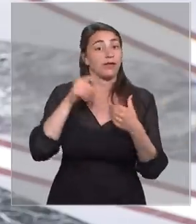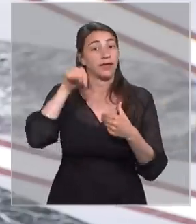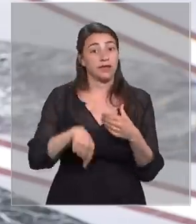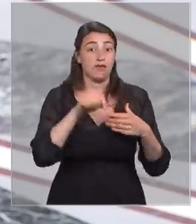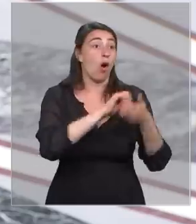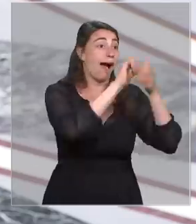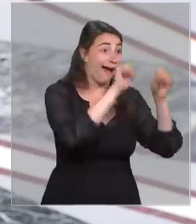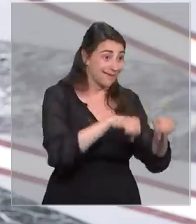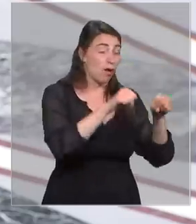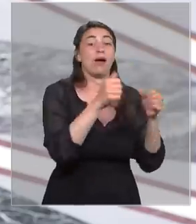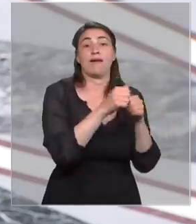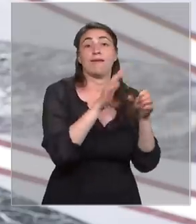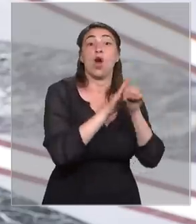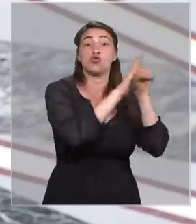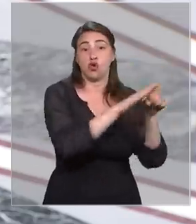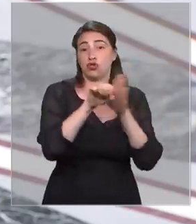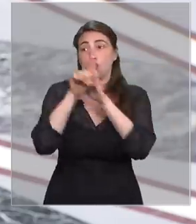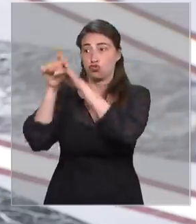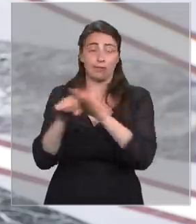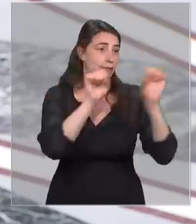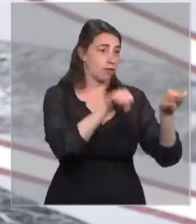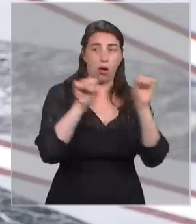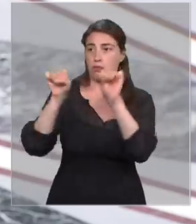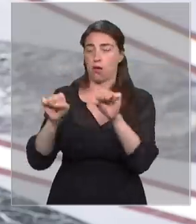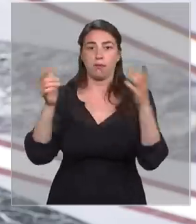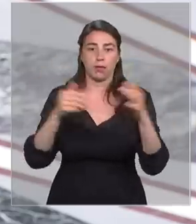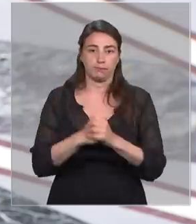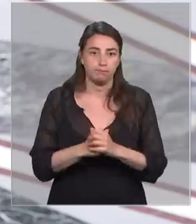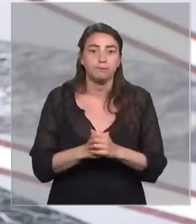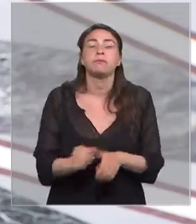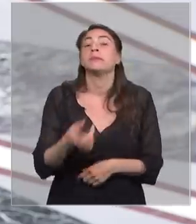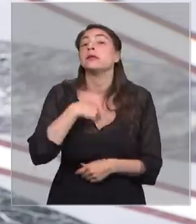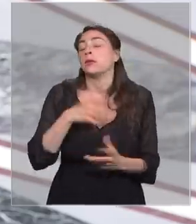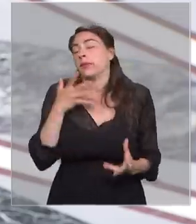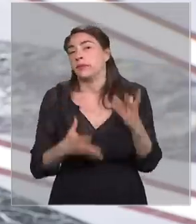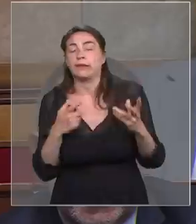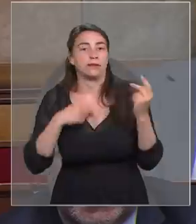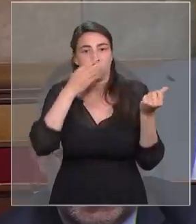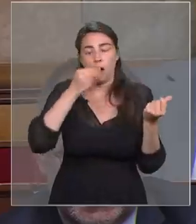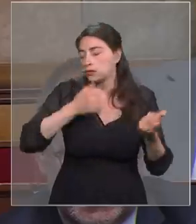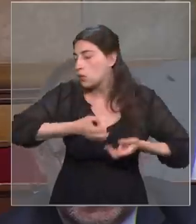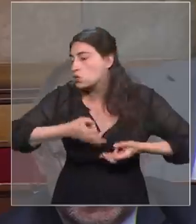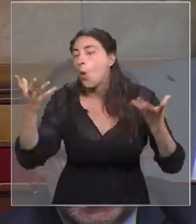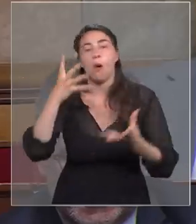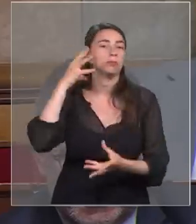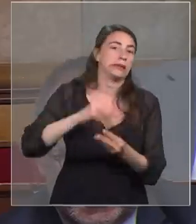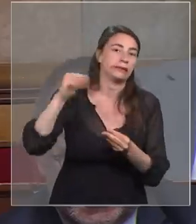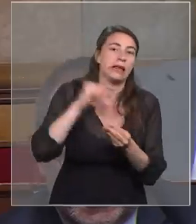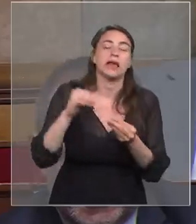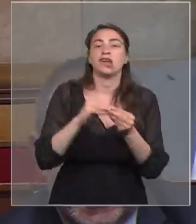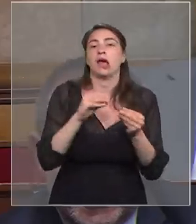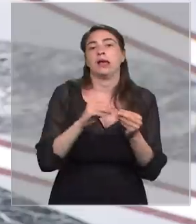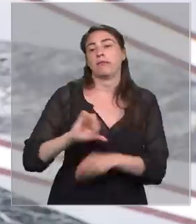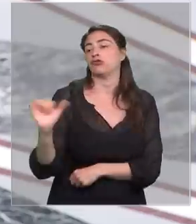gauche et la droite pour faire avancer le pays. Ce qu'on peut déplorer ensemble, c'est peut-être les outrances, c'est peut-être les excès, c'est peut-être les postures qui parfois